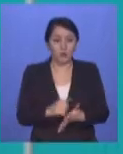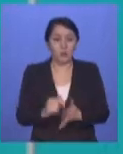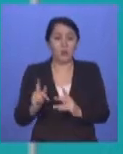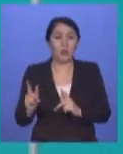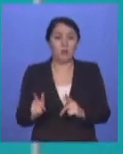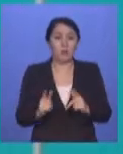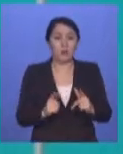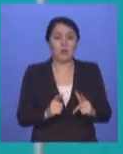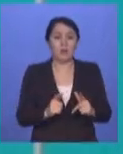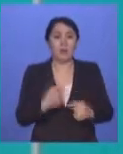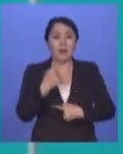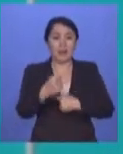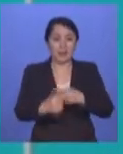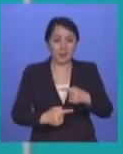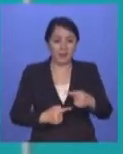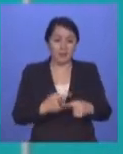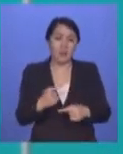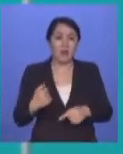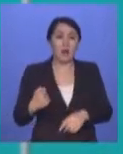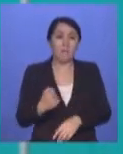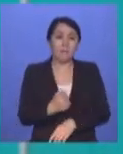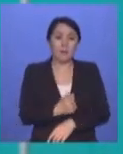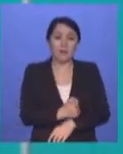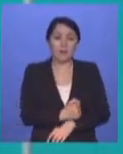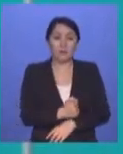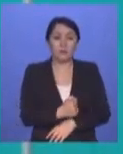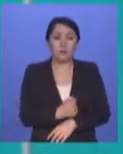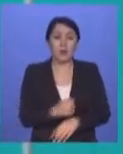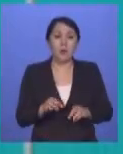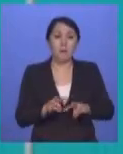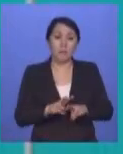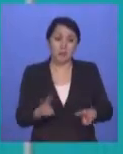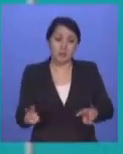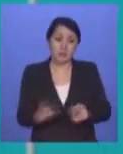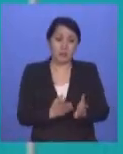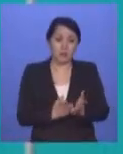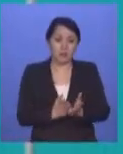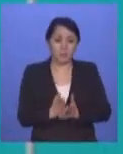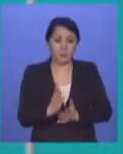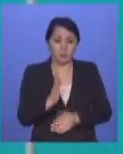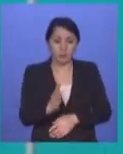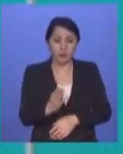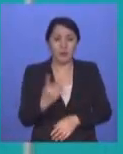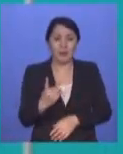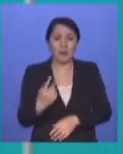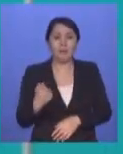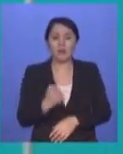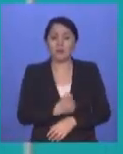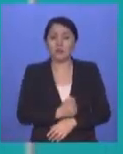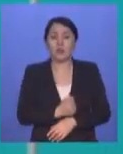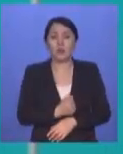әзірлеп, келесі аптада тиісті министрлікке жібереді. Екі аптаның ішінде